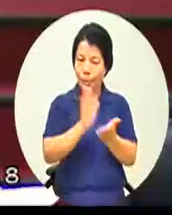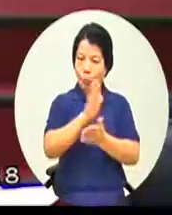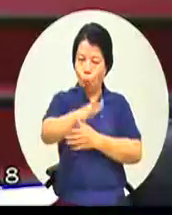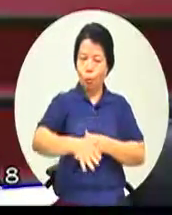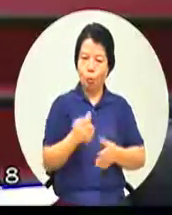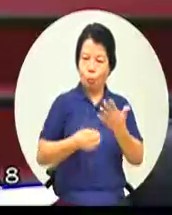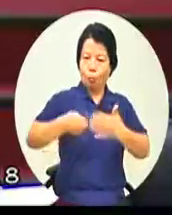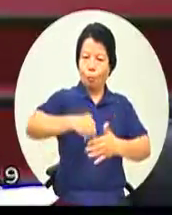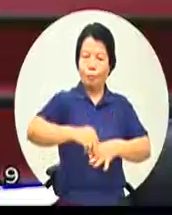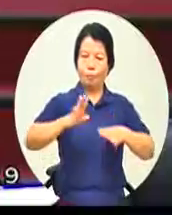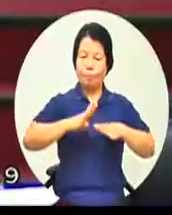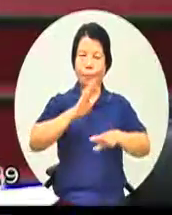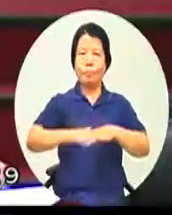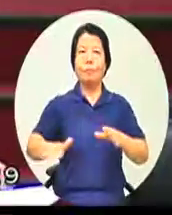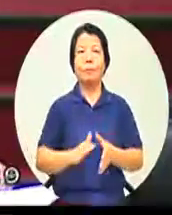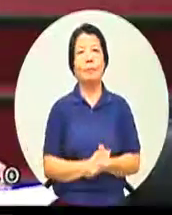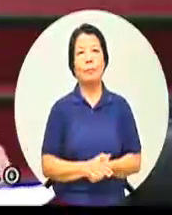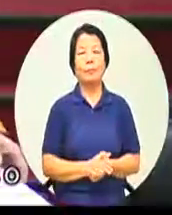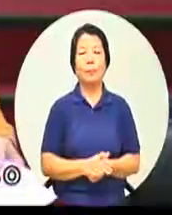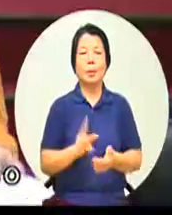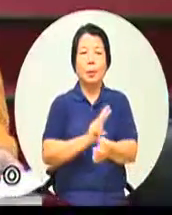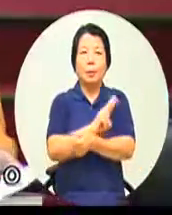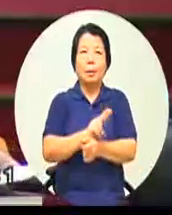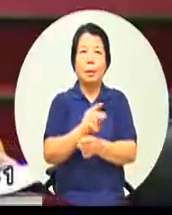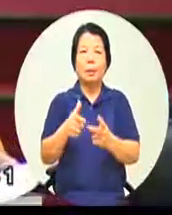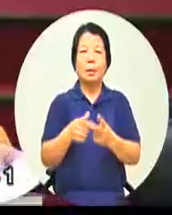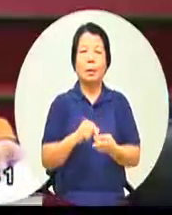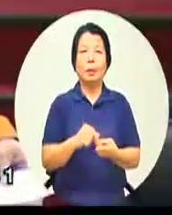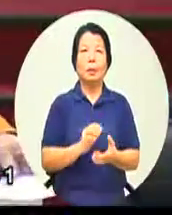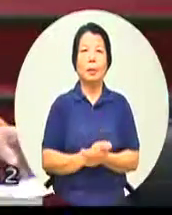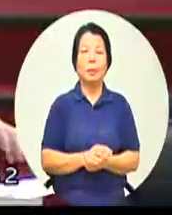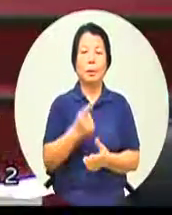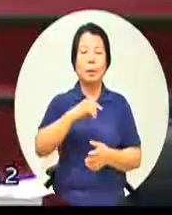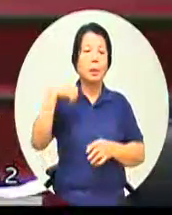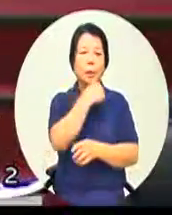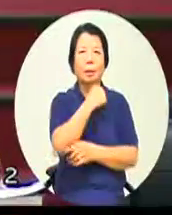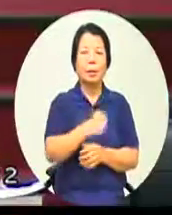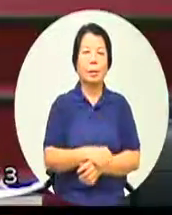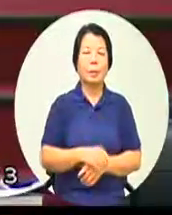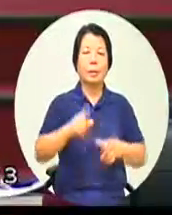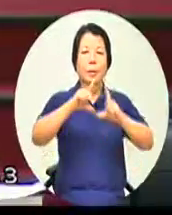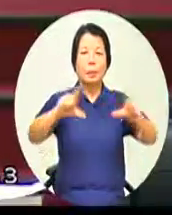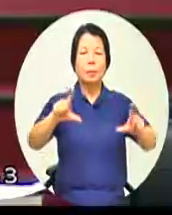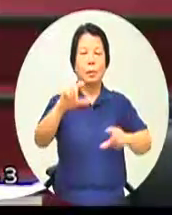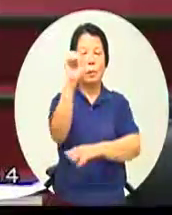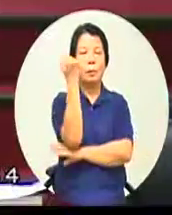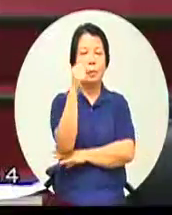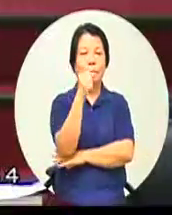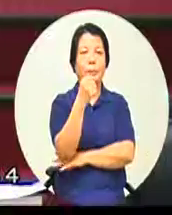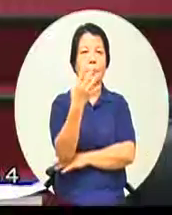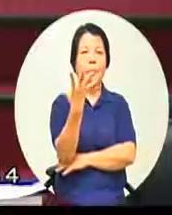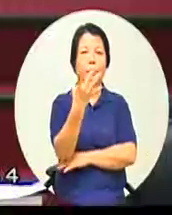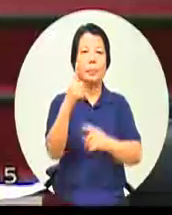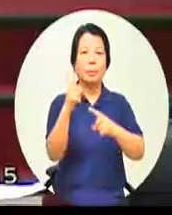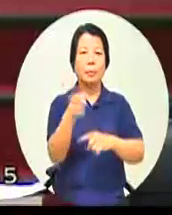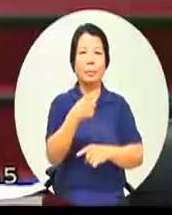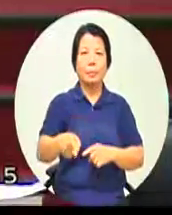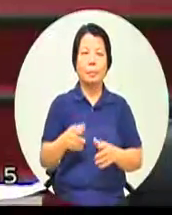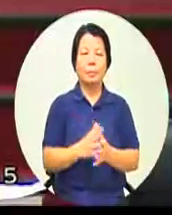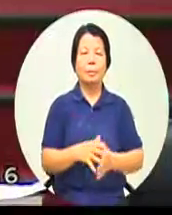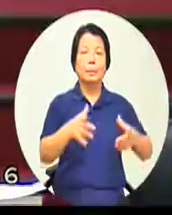佮林松文佮戴耀春呐，叫做台湾四大革命。来，第日本时